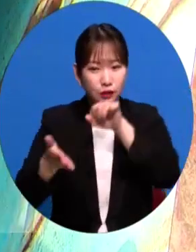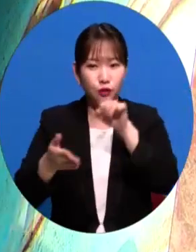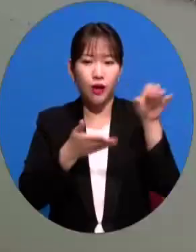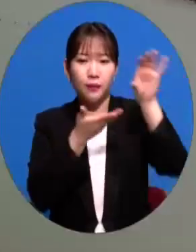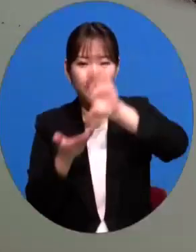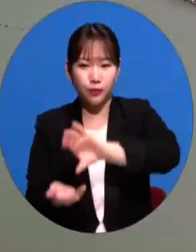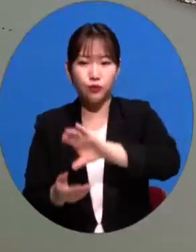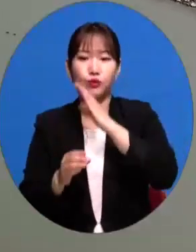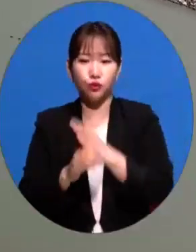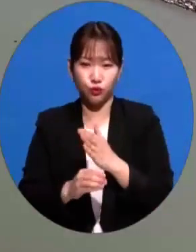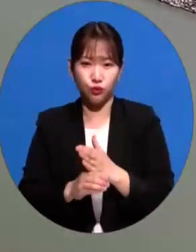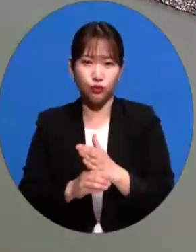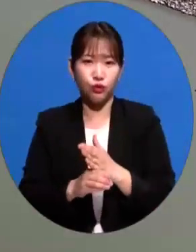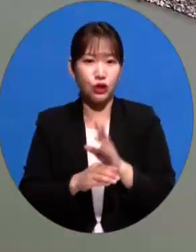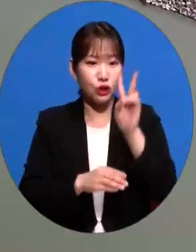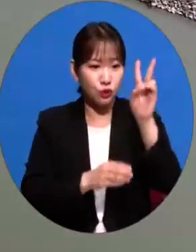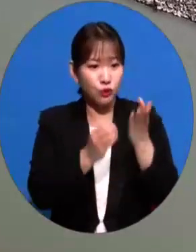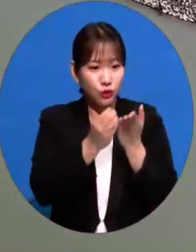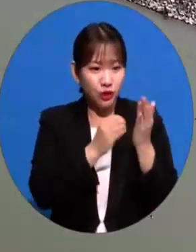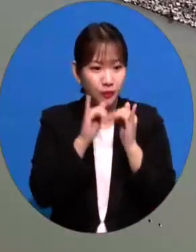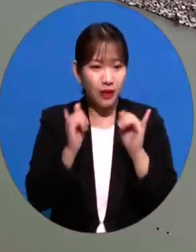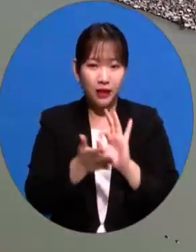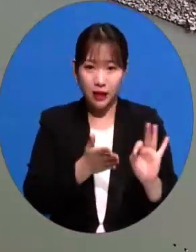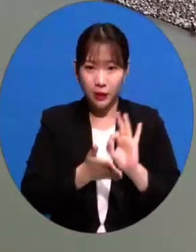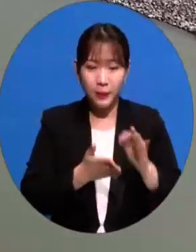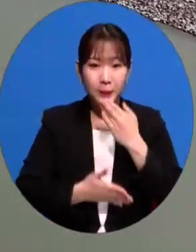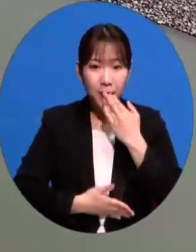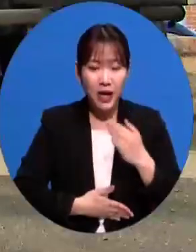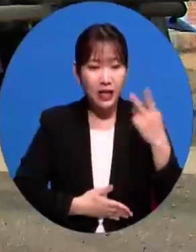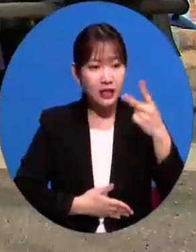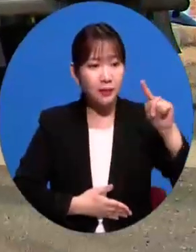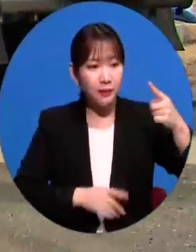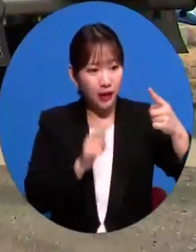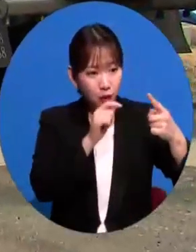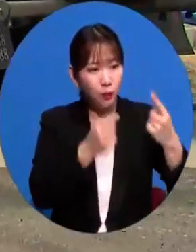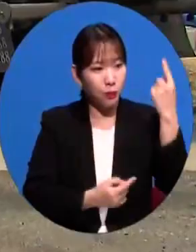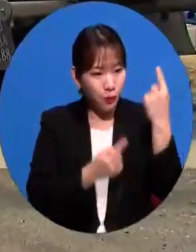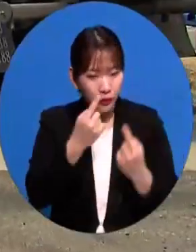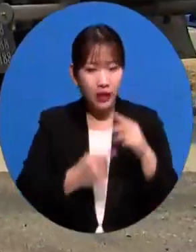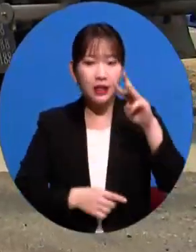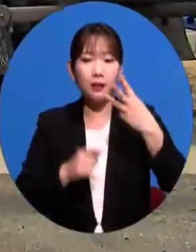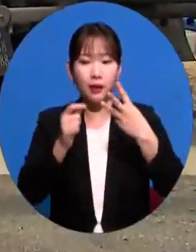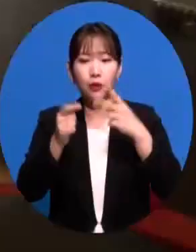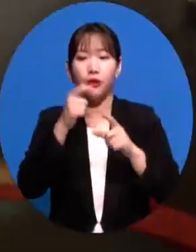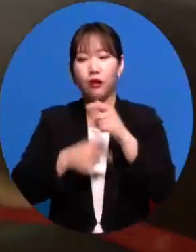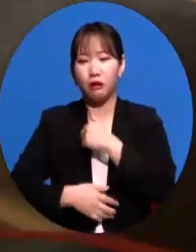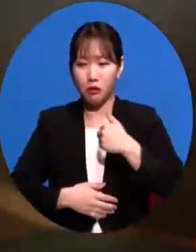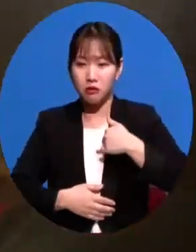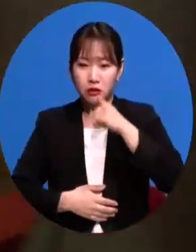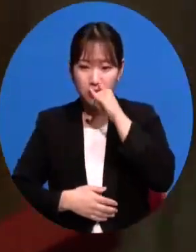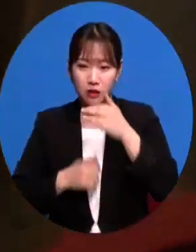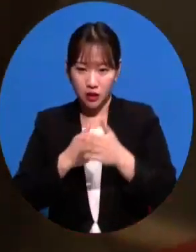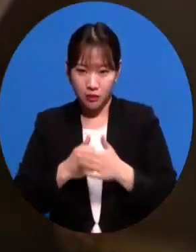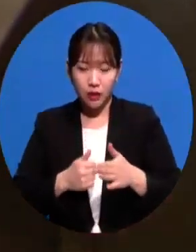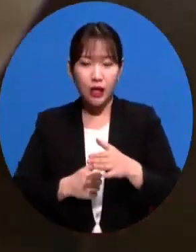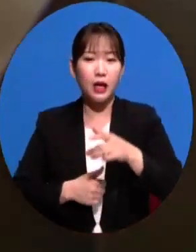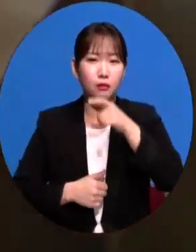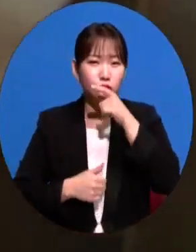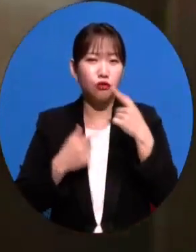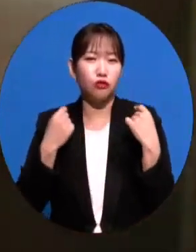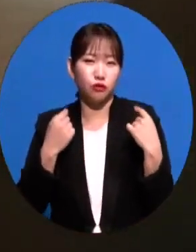있습니다 독일섬 주민들의 사용량인 210보다 300톤 가량 많아 근근이 수돗물 공급을